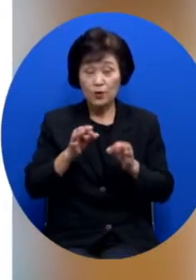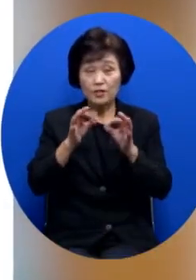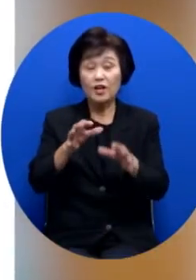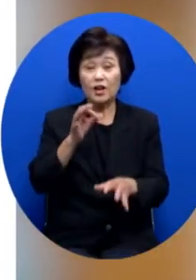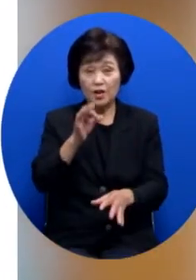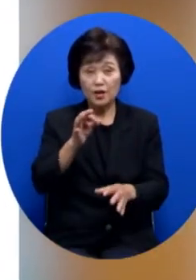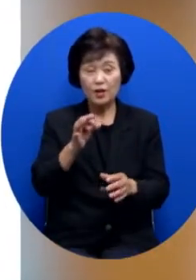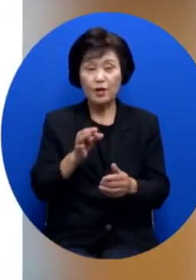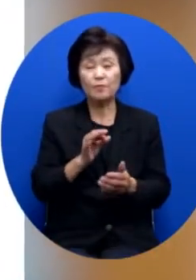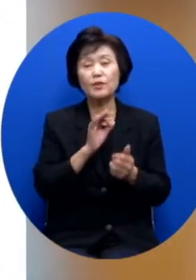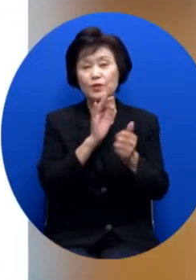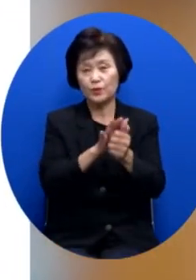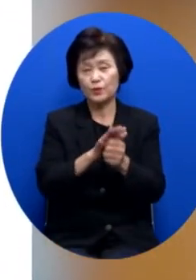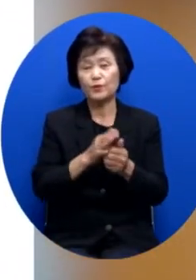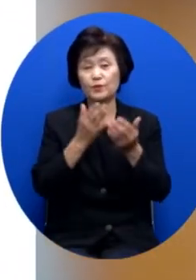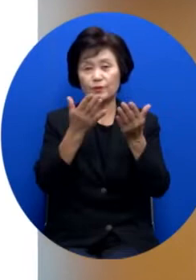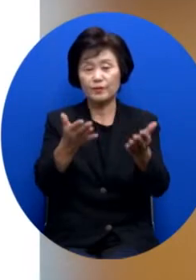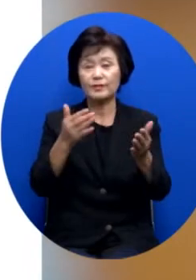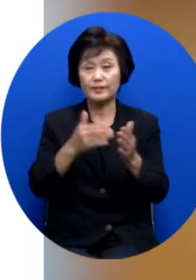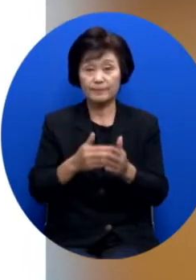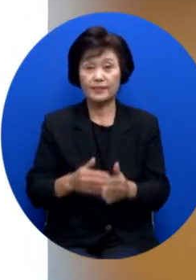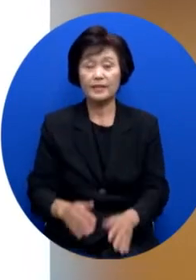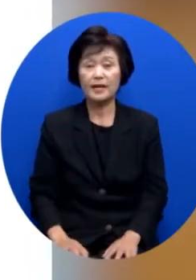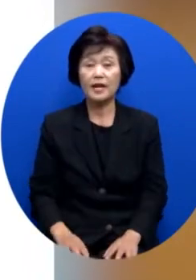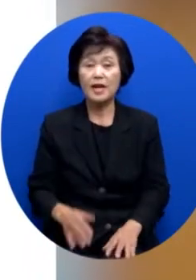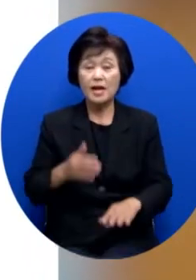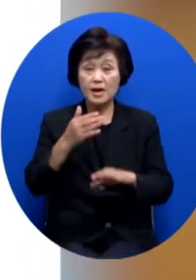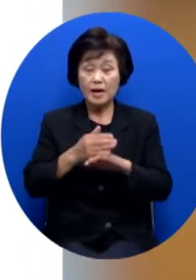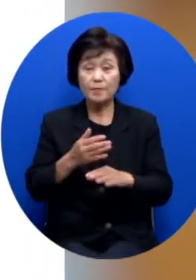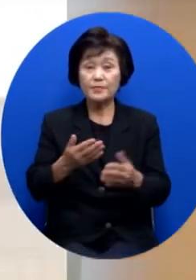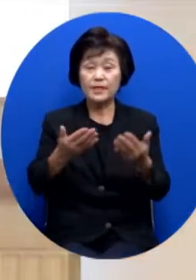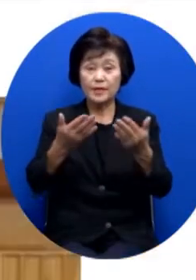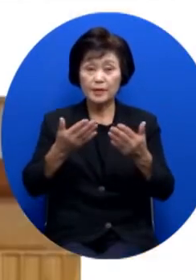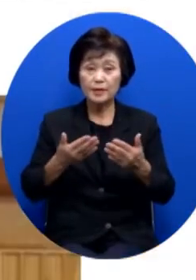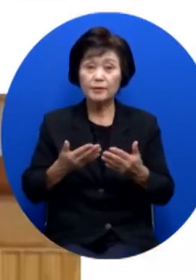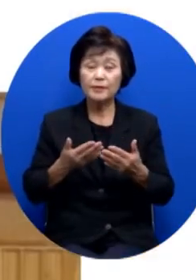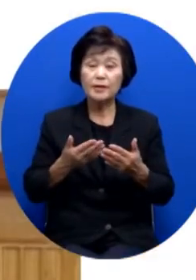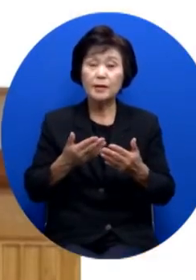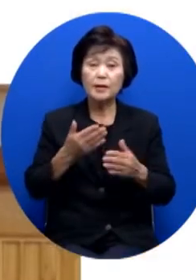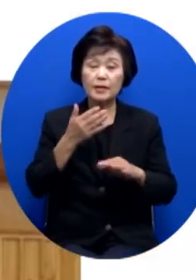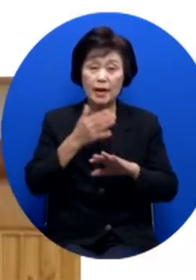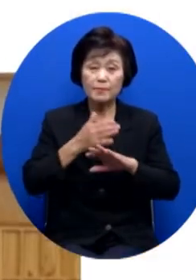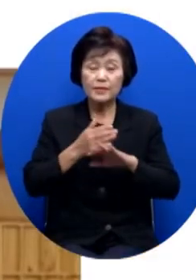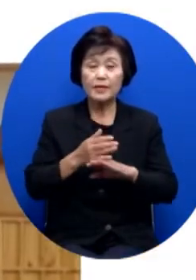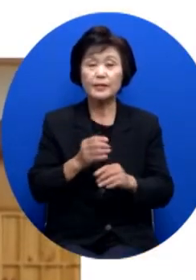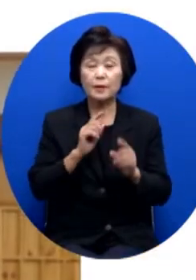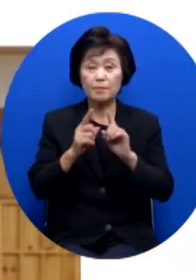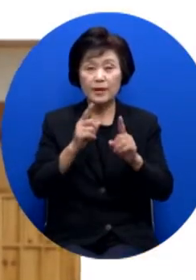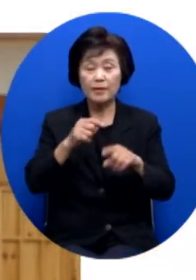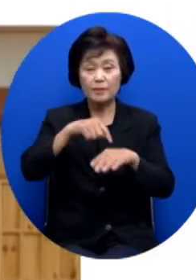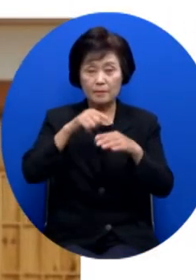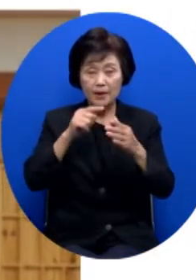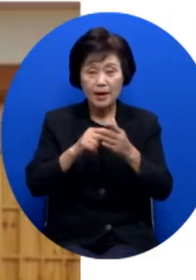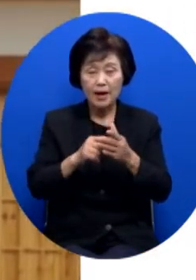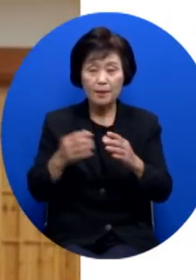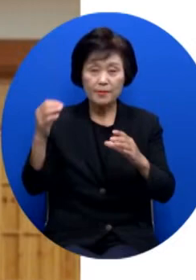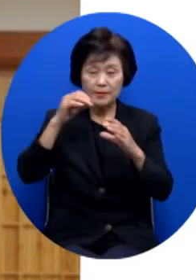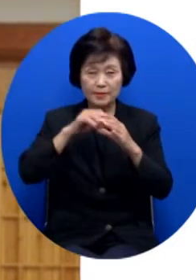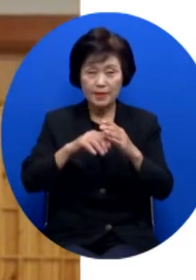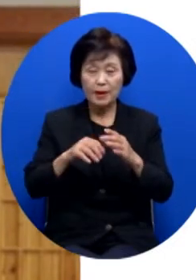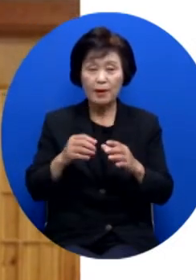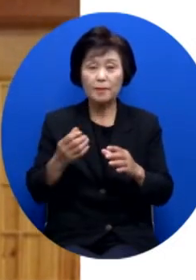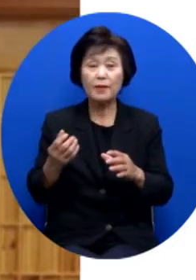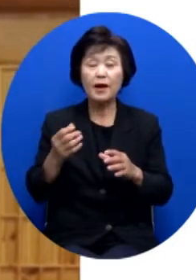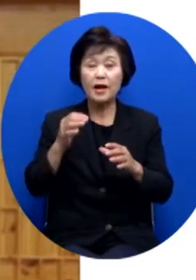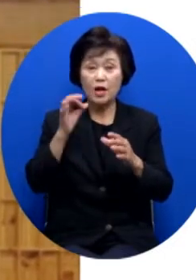포항 이강덕 시장은 한동대에 감사를 표하며 태풍 피해로 고통스러운 시민들에게 마음을 담아 성금을 전달하고 복구에